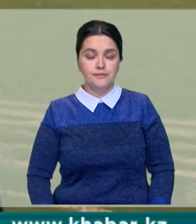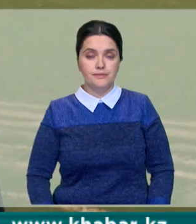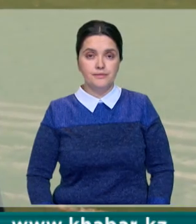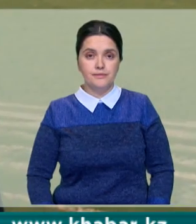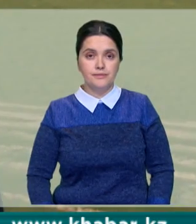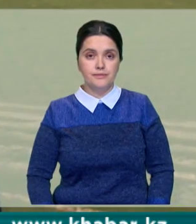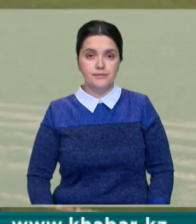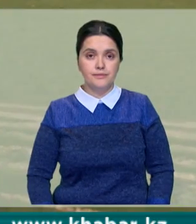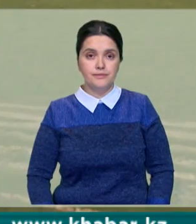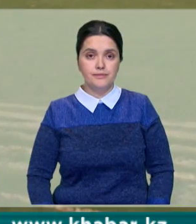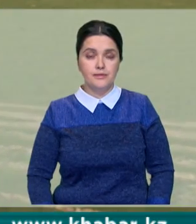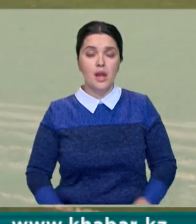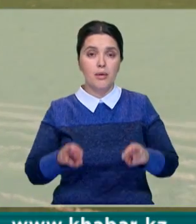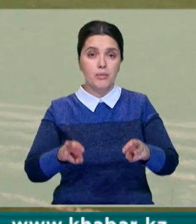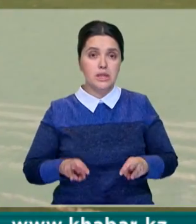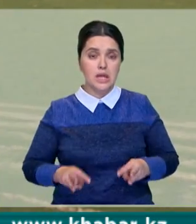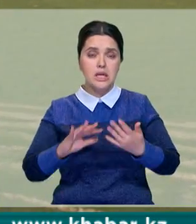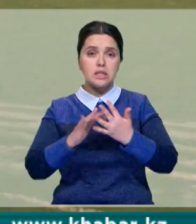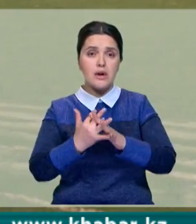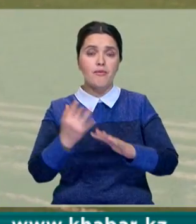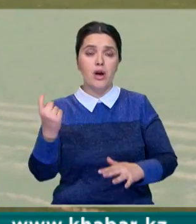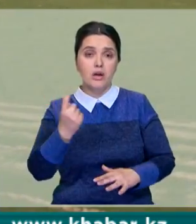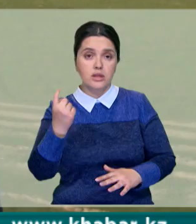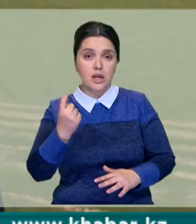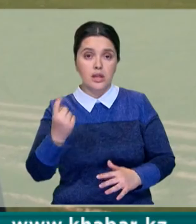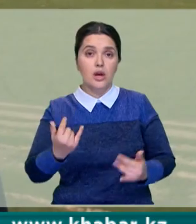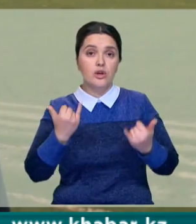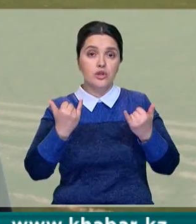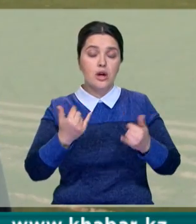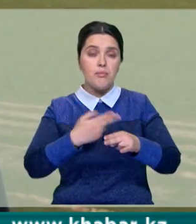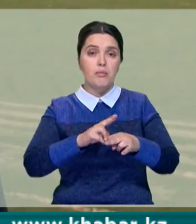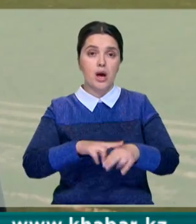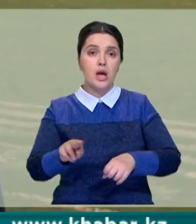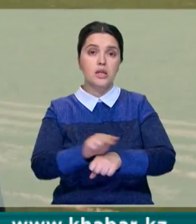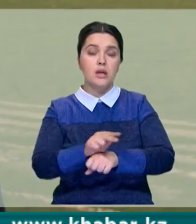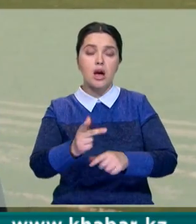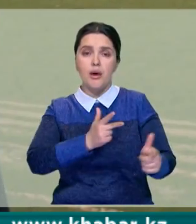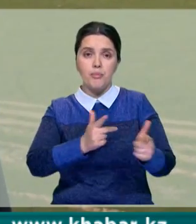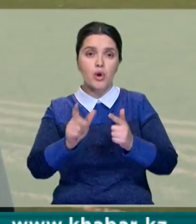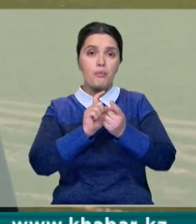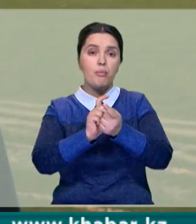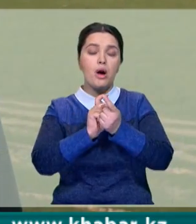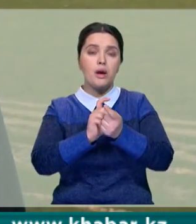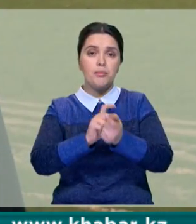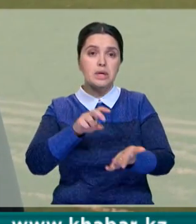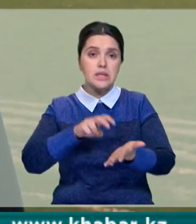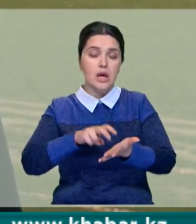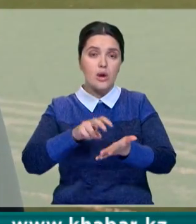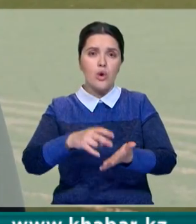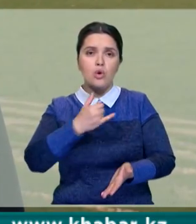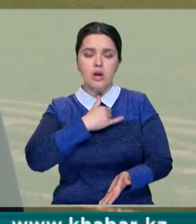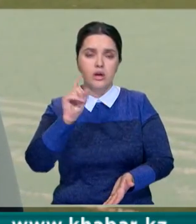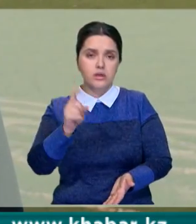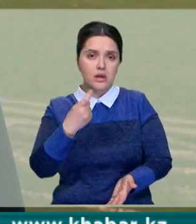Со стороны Министерства сельского хозяйства проведена работа по подготовке борьбы с саранчой. У нас достаточно